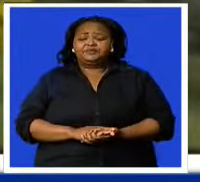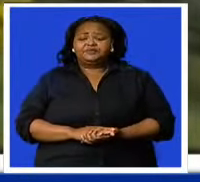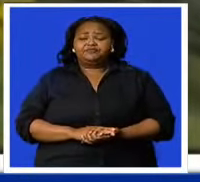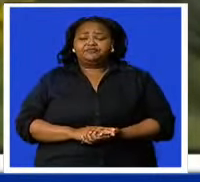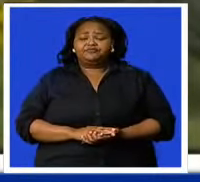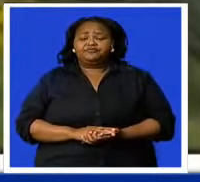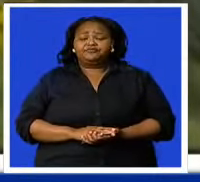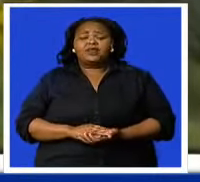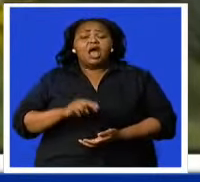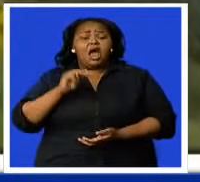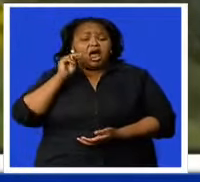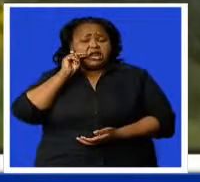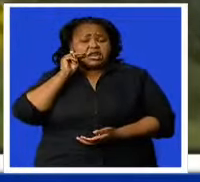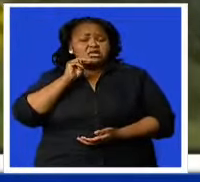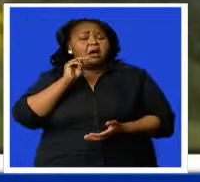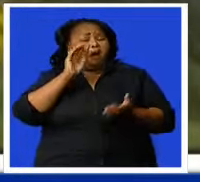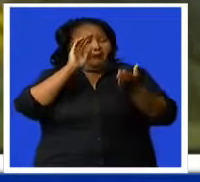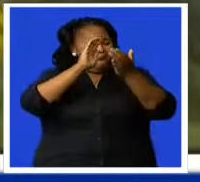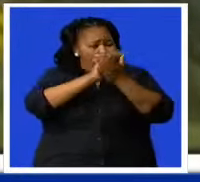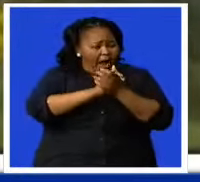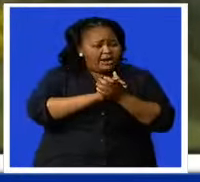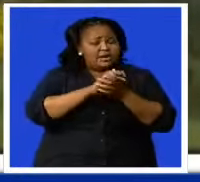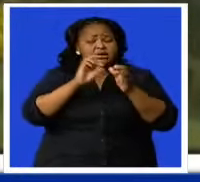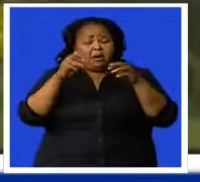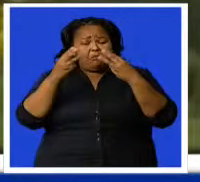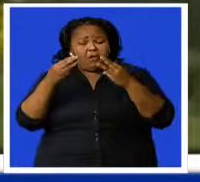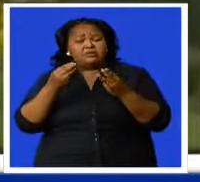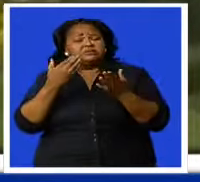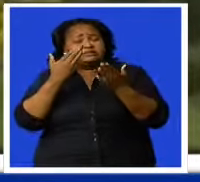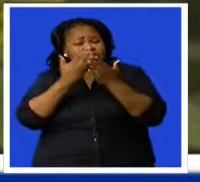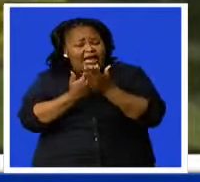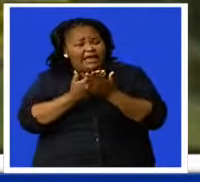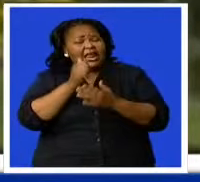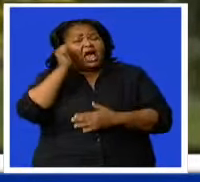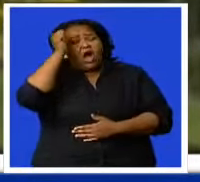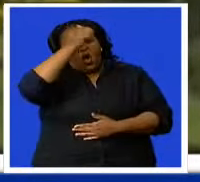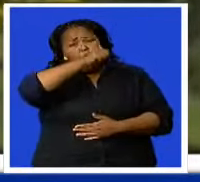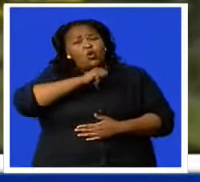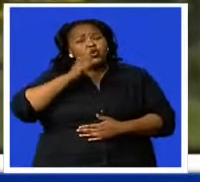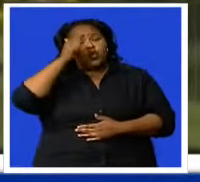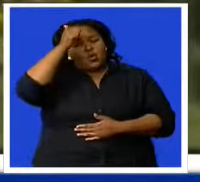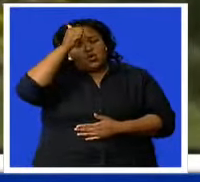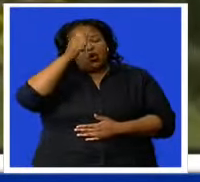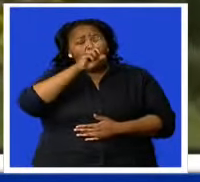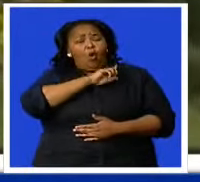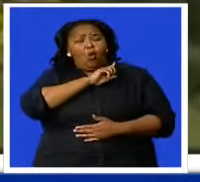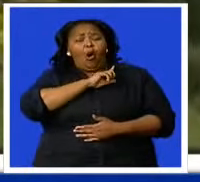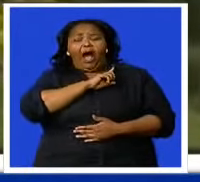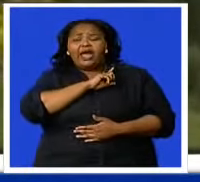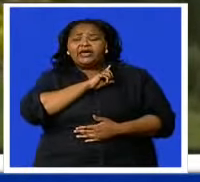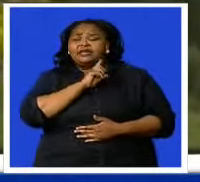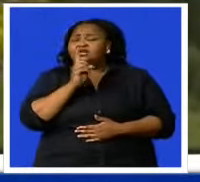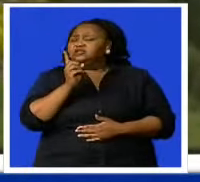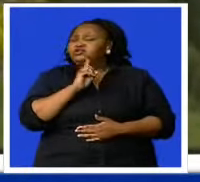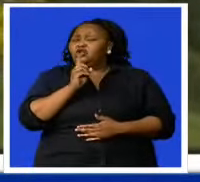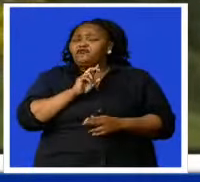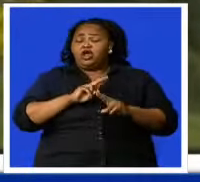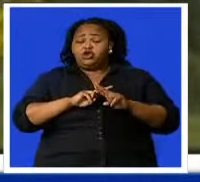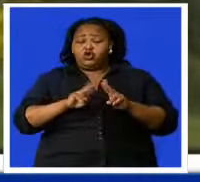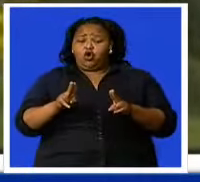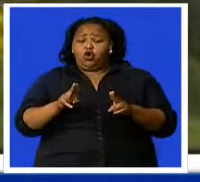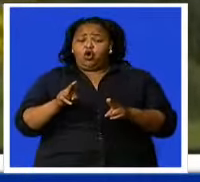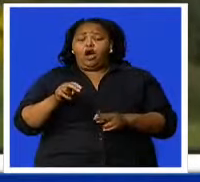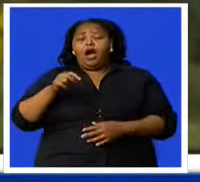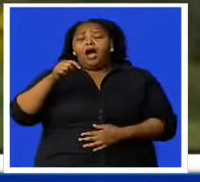ukuthi mhlawumbe singemaphoyisa sibambisane naso sive sicele yena uNkulunkulu ngoba sisodwana kulokunye inhlakanipho kubantu baye bacabanga